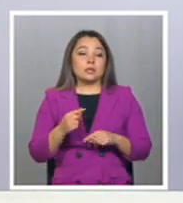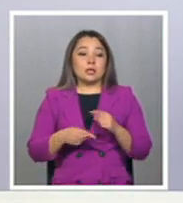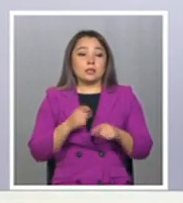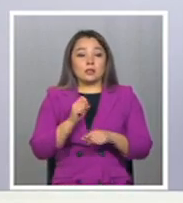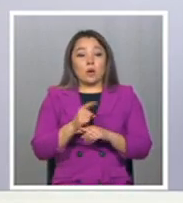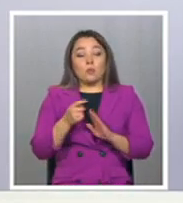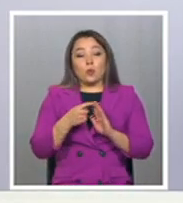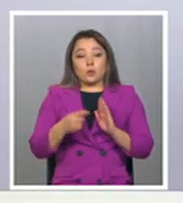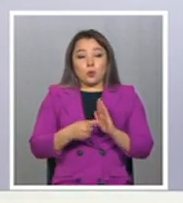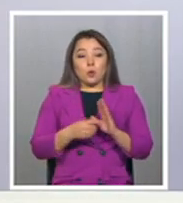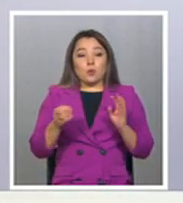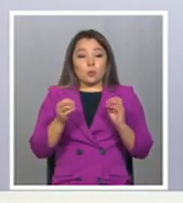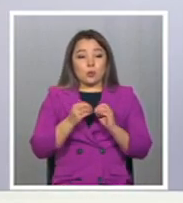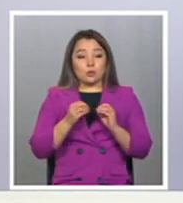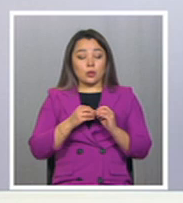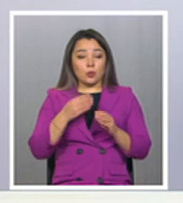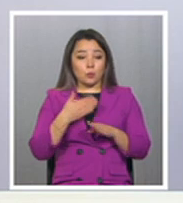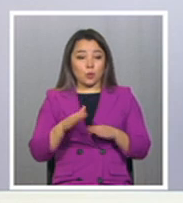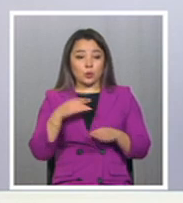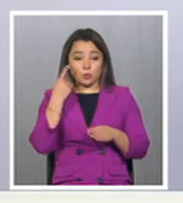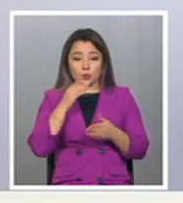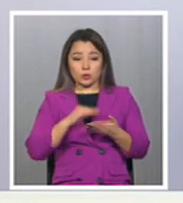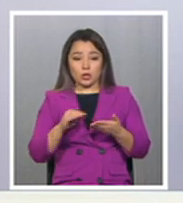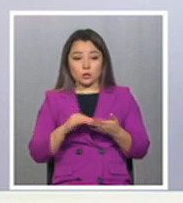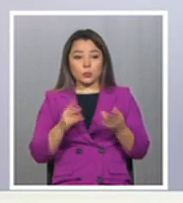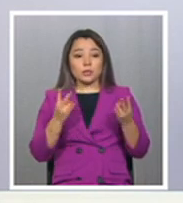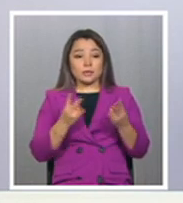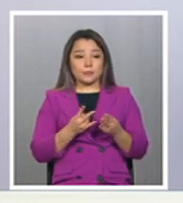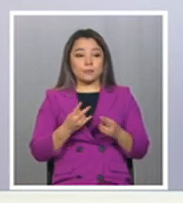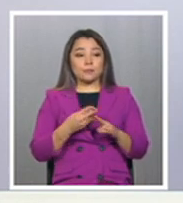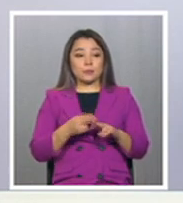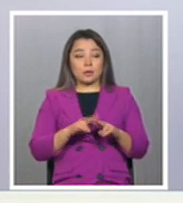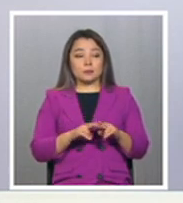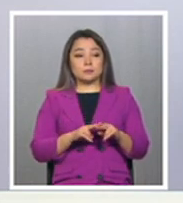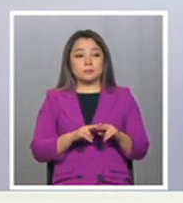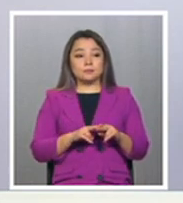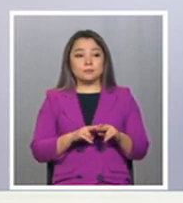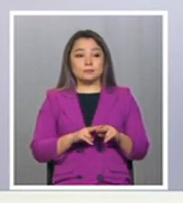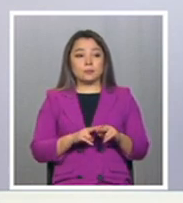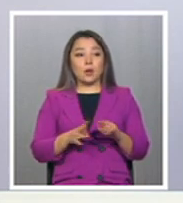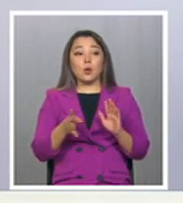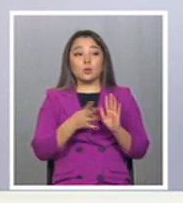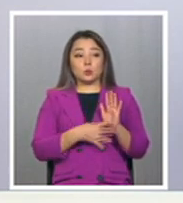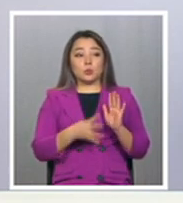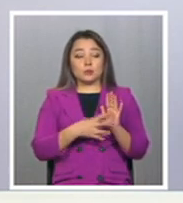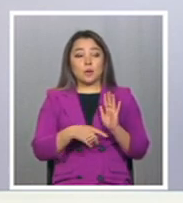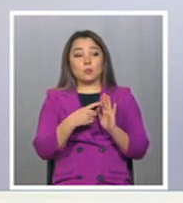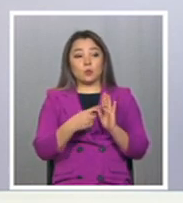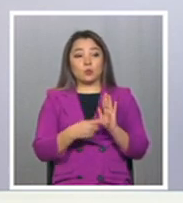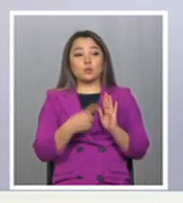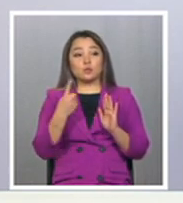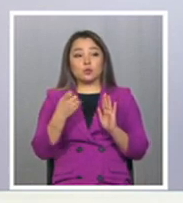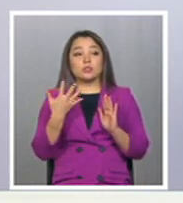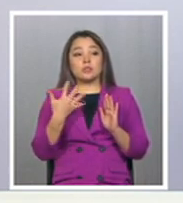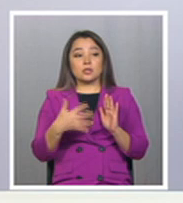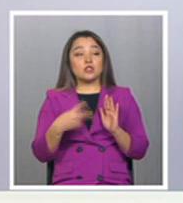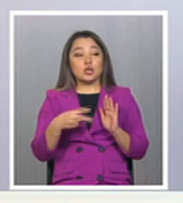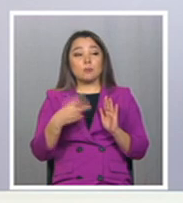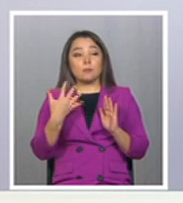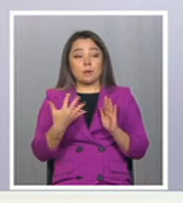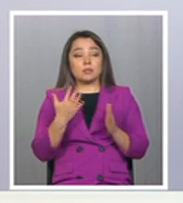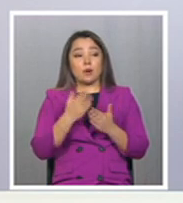бөліндіні ондық бөлшек түрінде көрсетуіміз керек. Жазайық. 90 мен 125-тің бөлімдісі